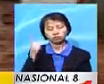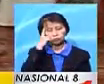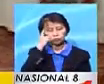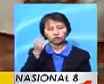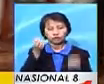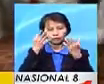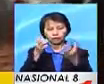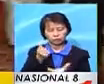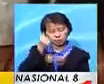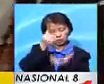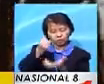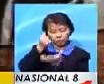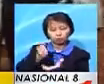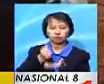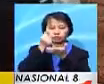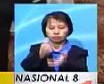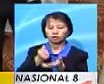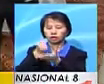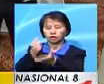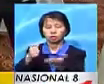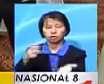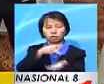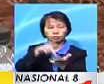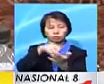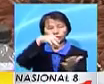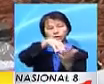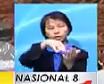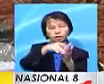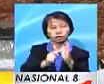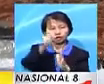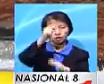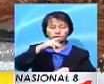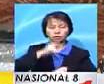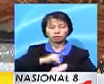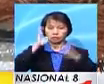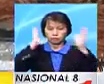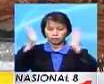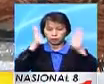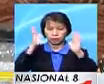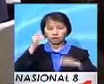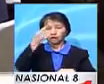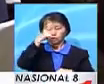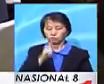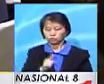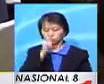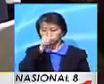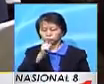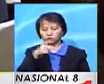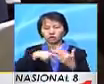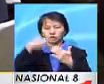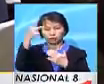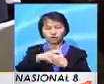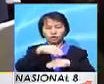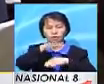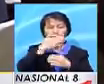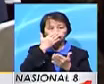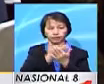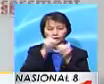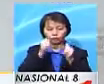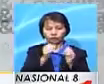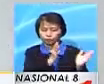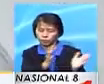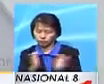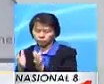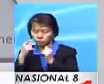lebih banyak dana disalurkan kepada pusat pengajian tinggi di Malaysia. Ini bagi memastikan program yang lebih baik dapat